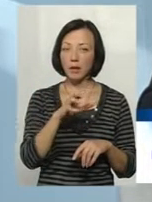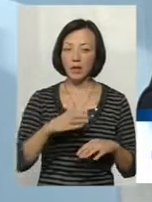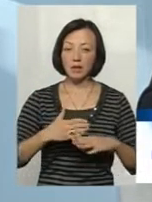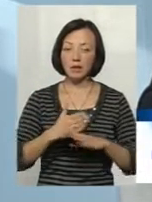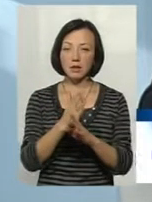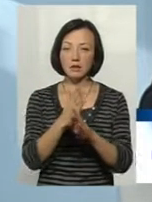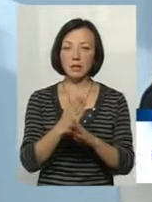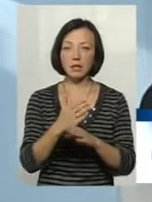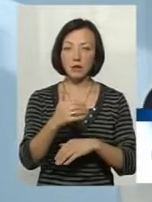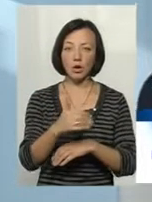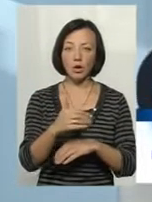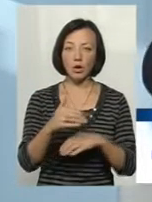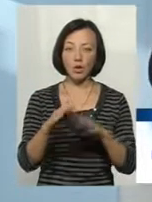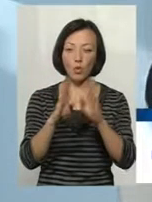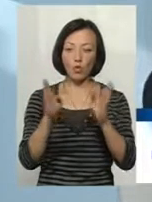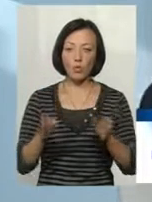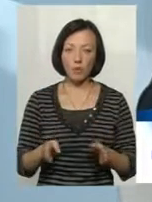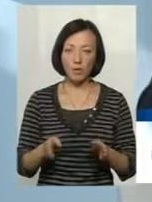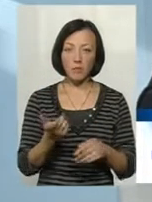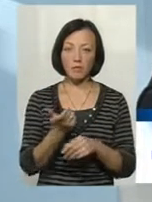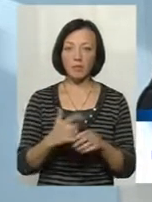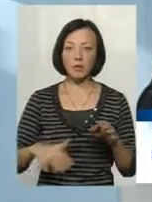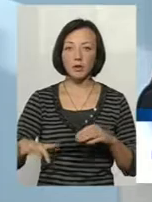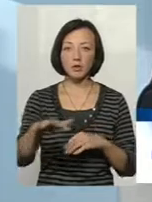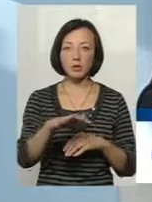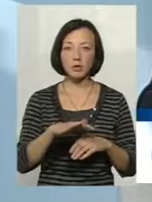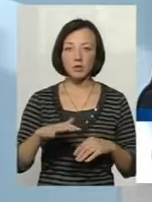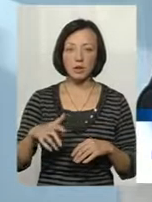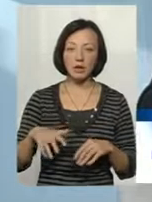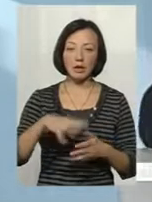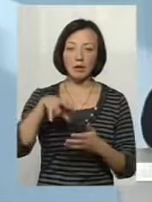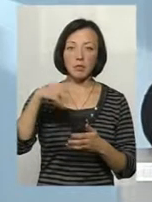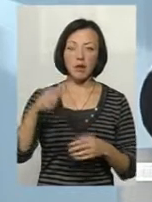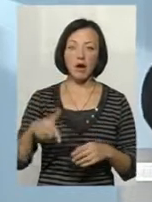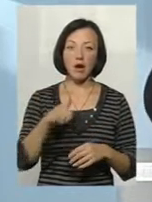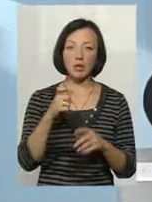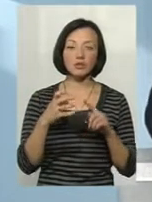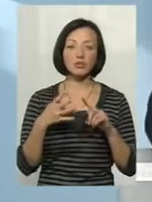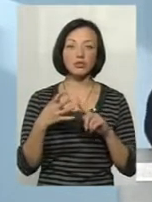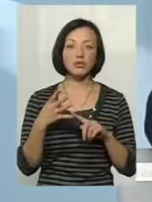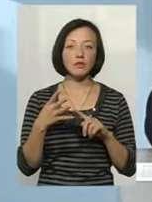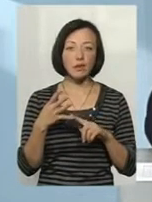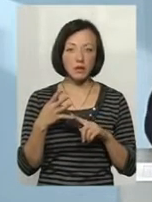грубка, відповідно, приміщення йдуть димові гази. Четверте,